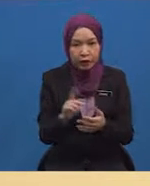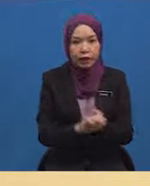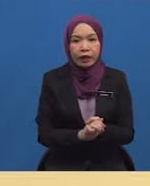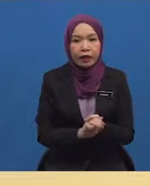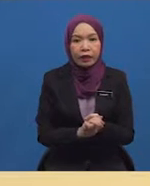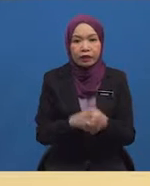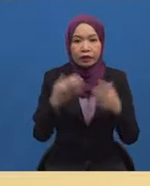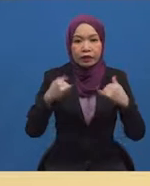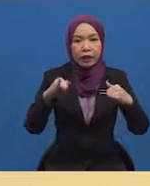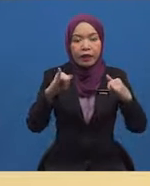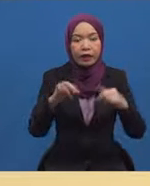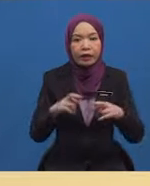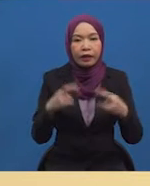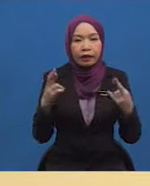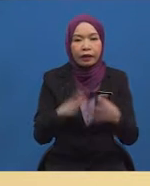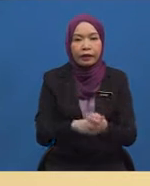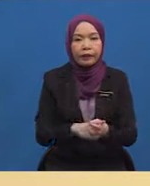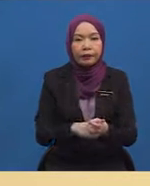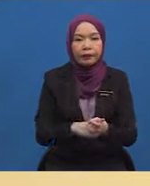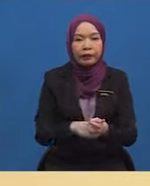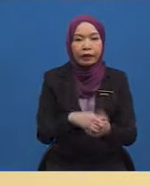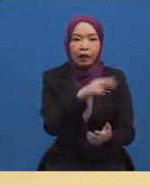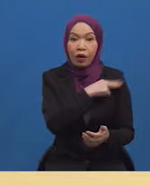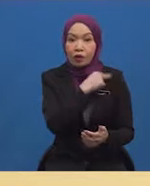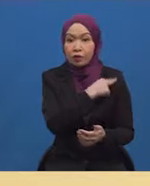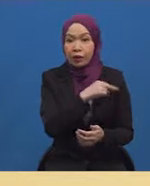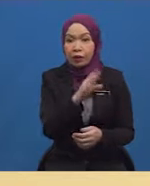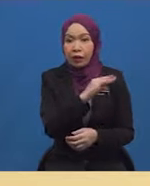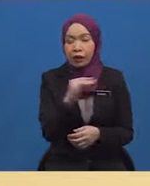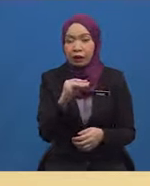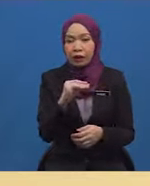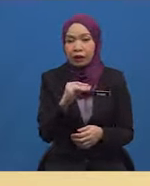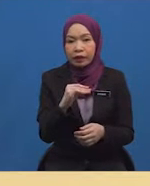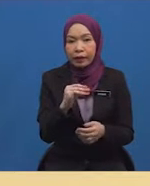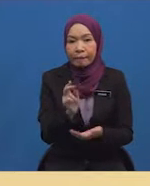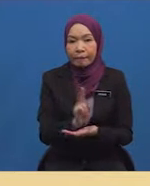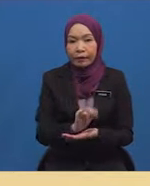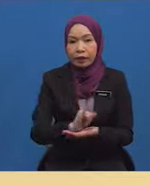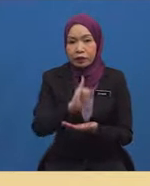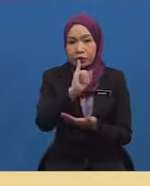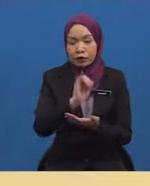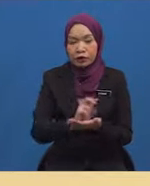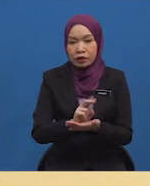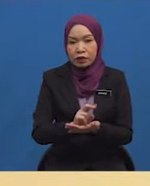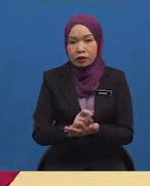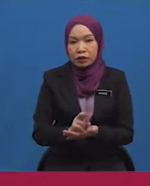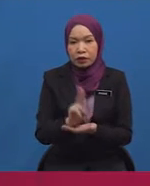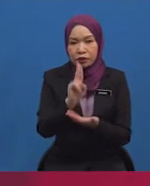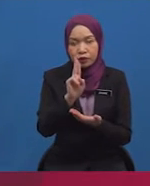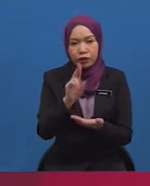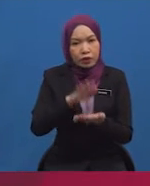raya, bangunan moden serta hospital dan pusat pendidikan tinggi menjadi terhad.